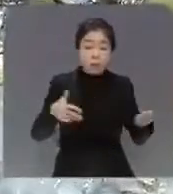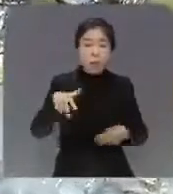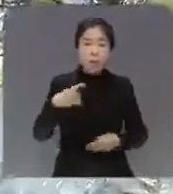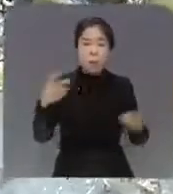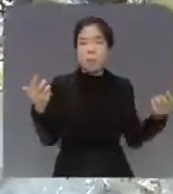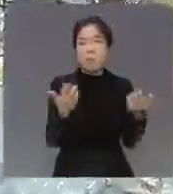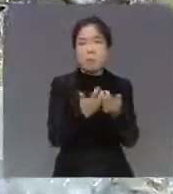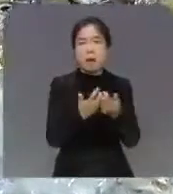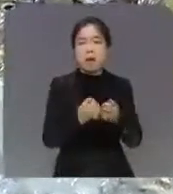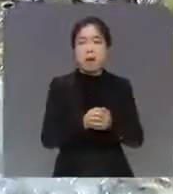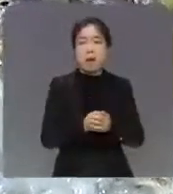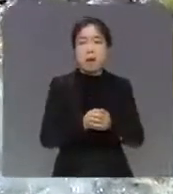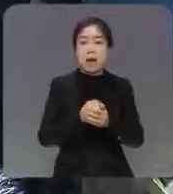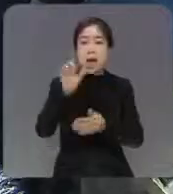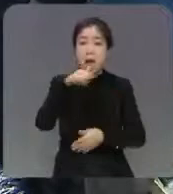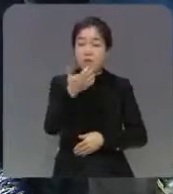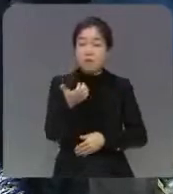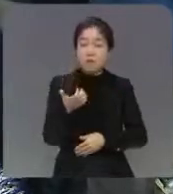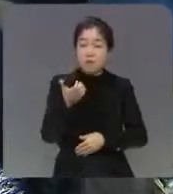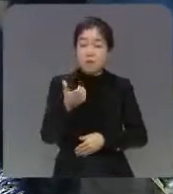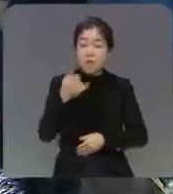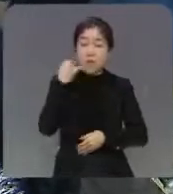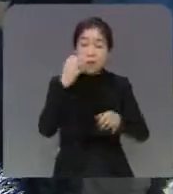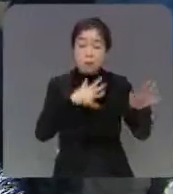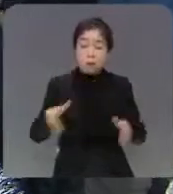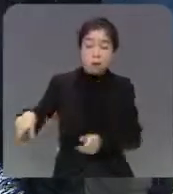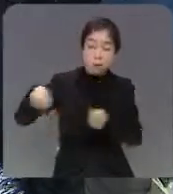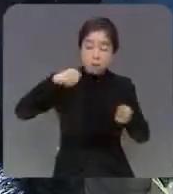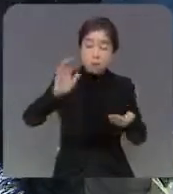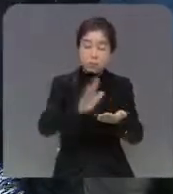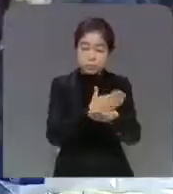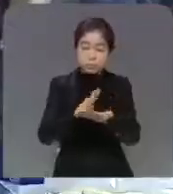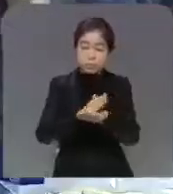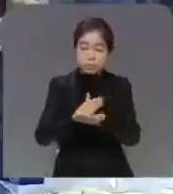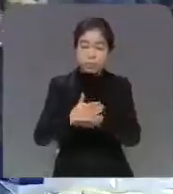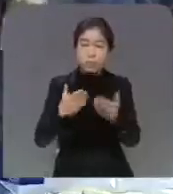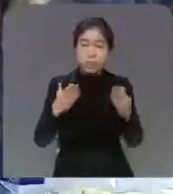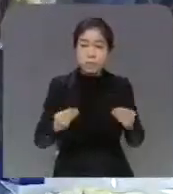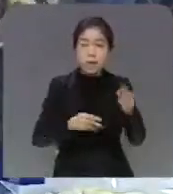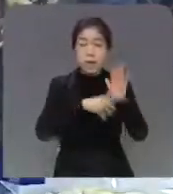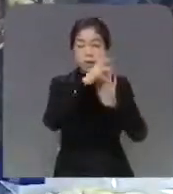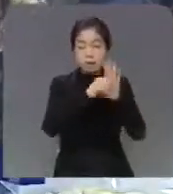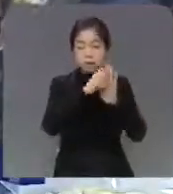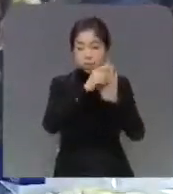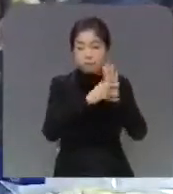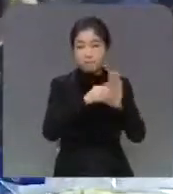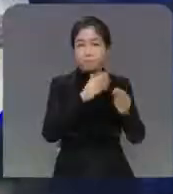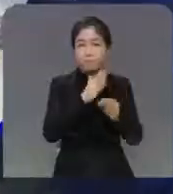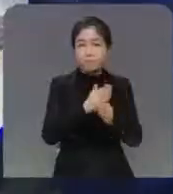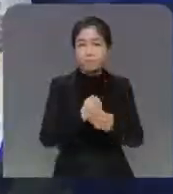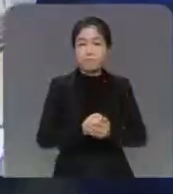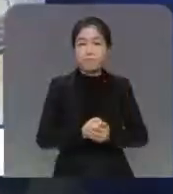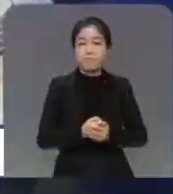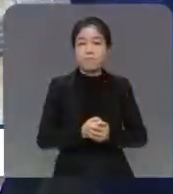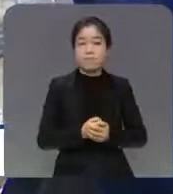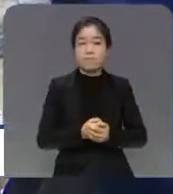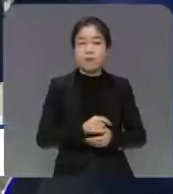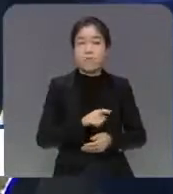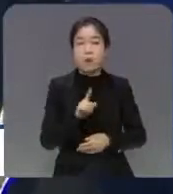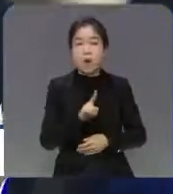가득합니다. 전날 바다에서 건져 올려 선별 작업을 마친 조기들로 경매가 한창입니다.